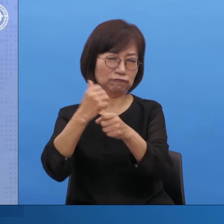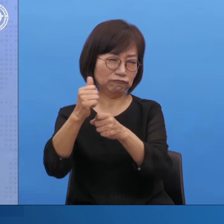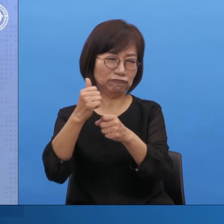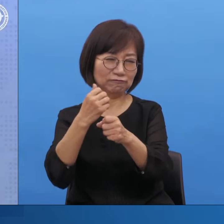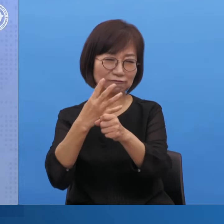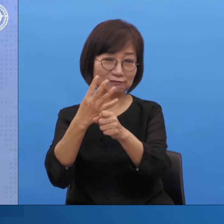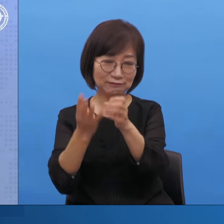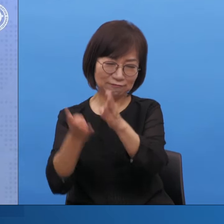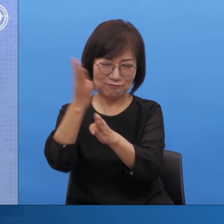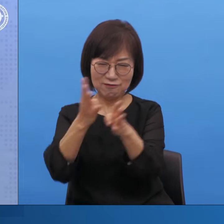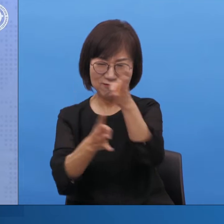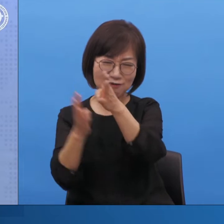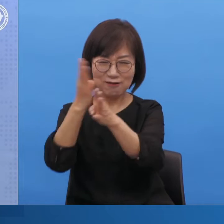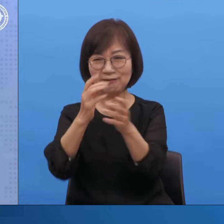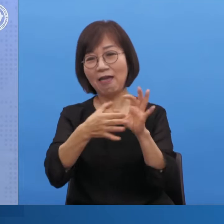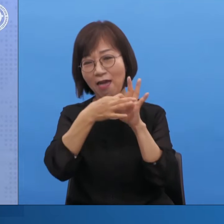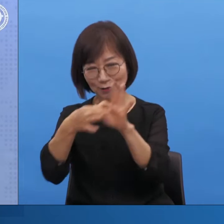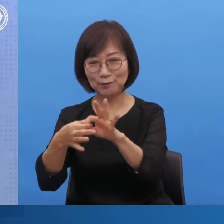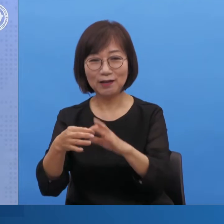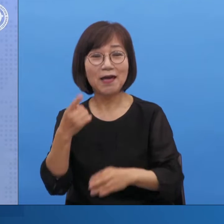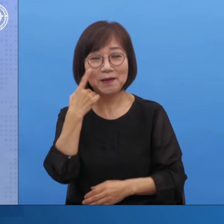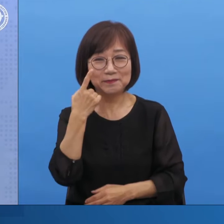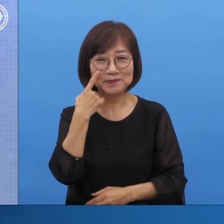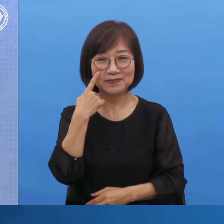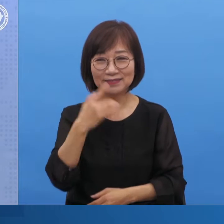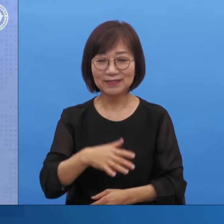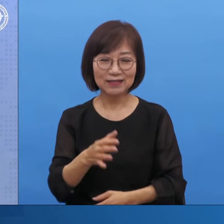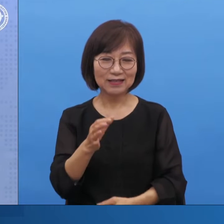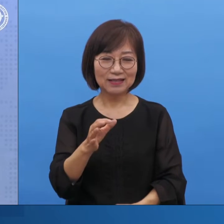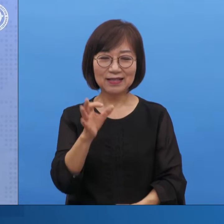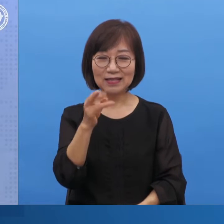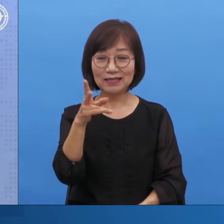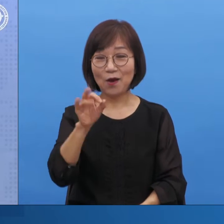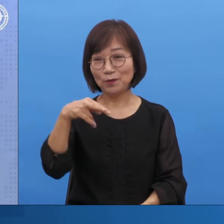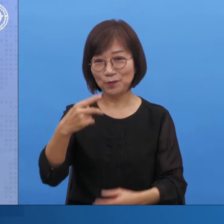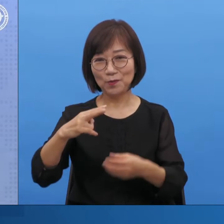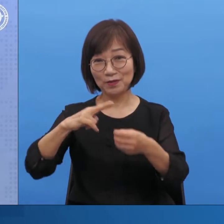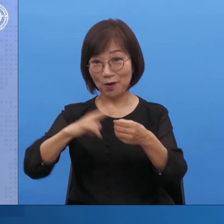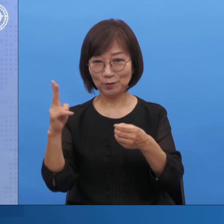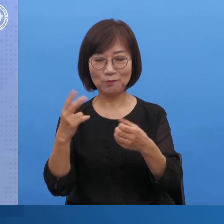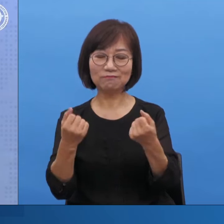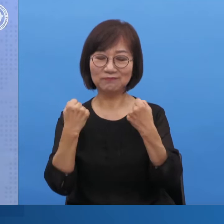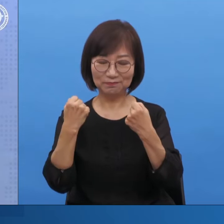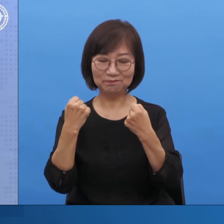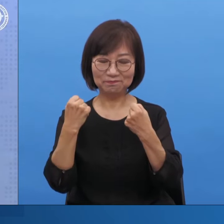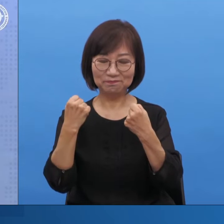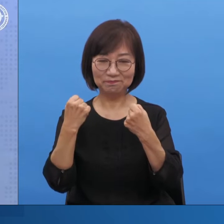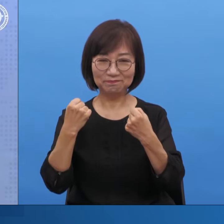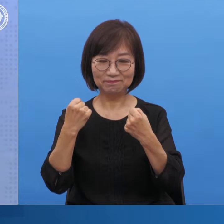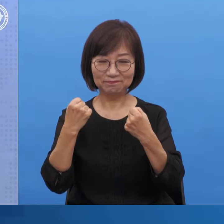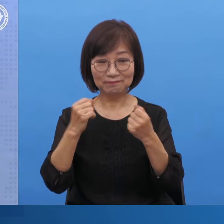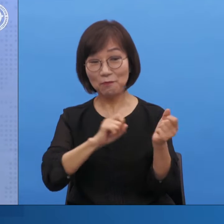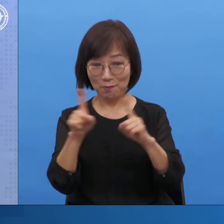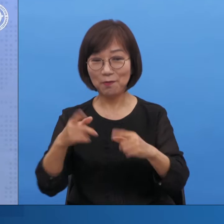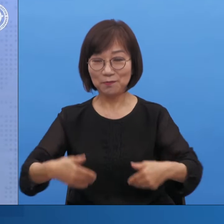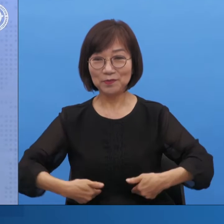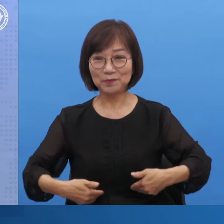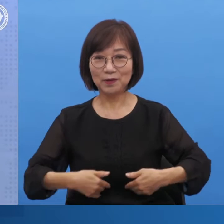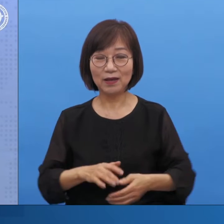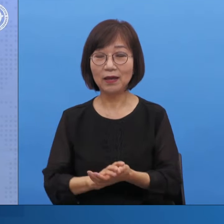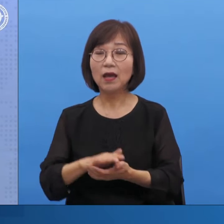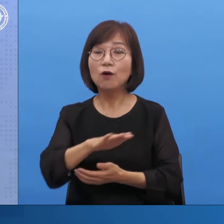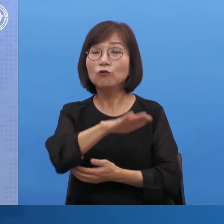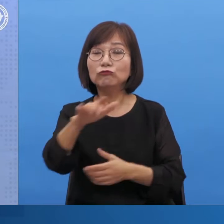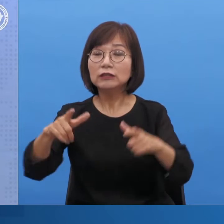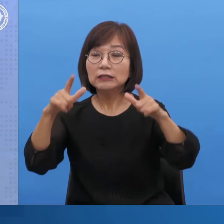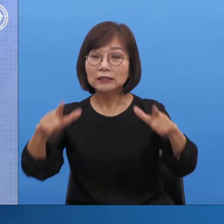그래야 영도가 사는 거예요. Only then can we revive 왜냐 Yeongdo. 우리를 도와주고 잘 살게 해주는 사람이